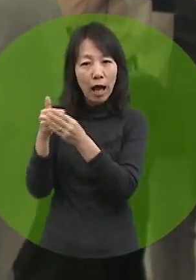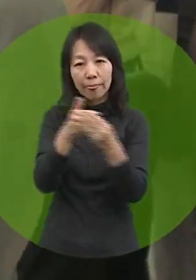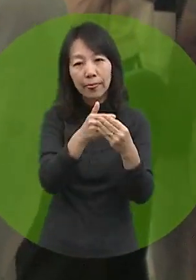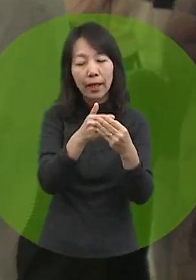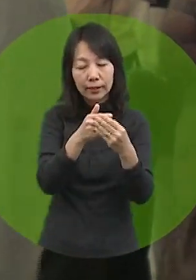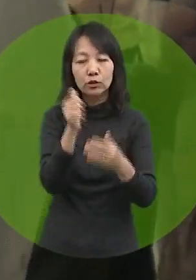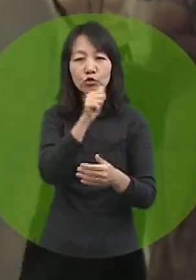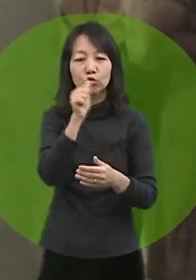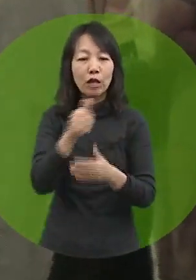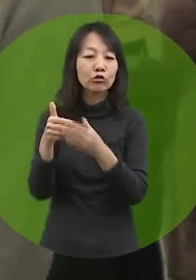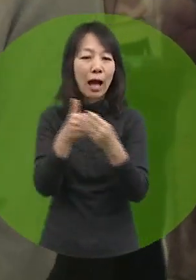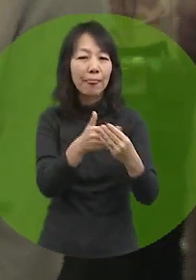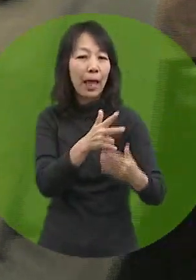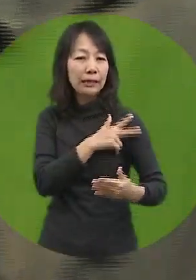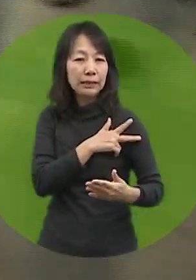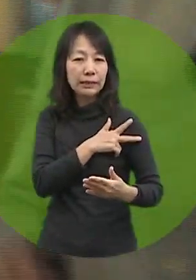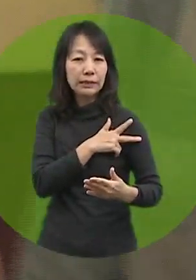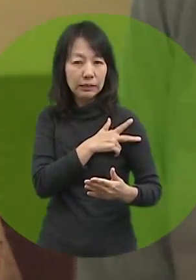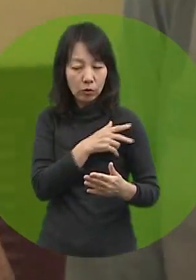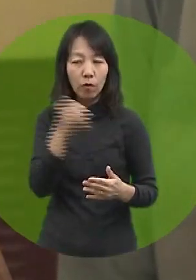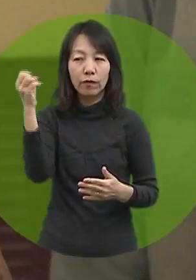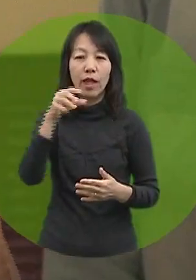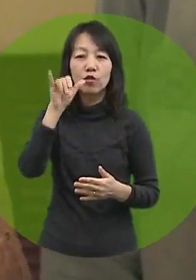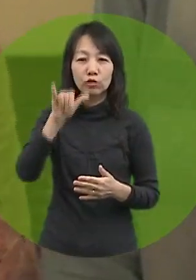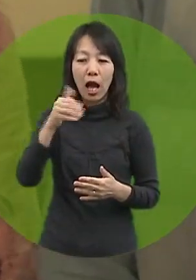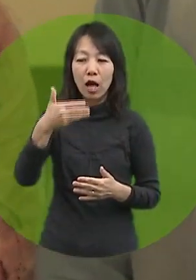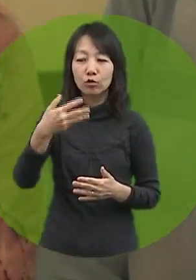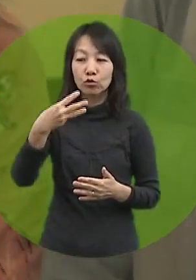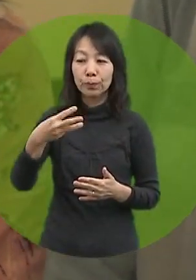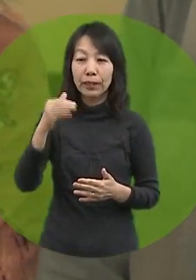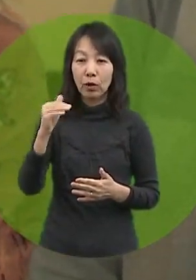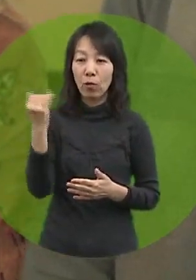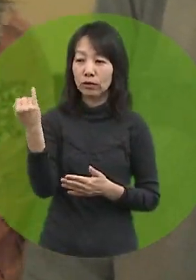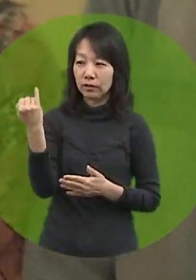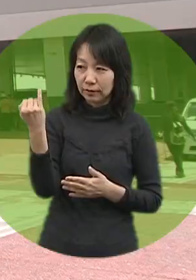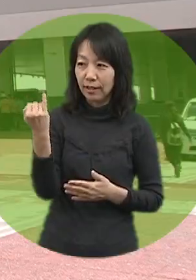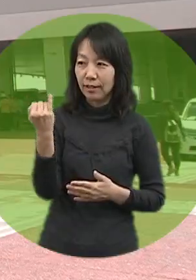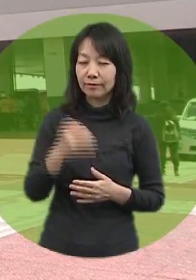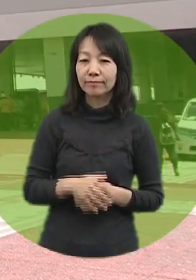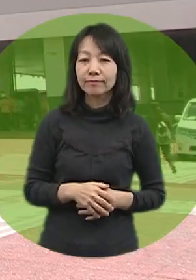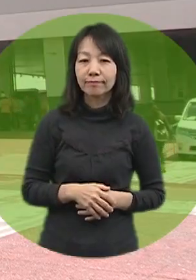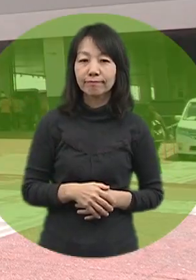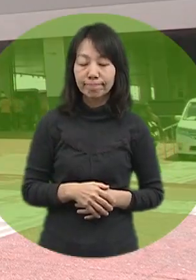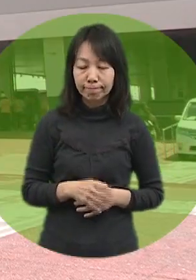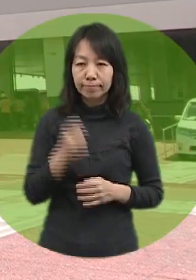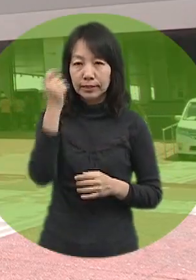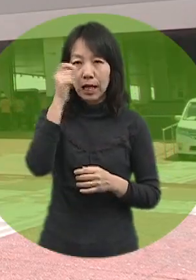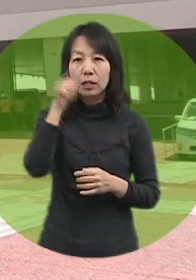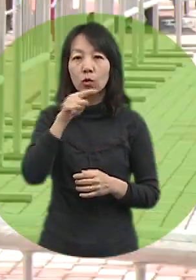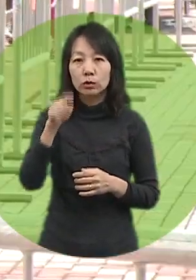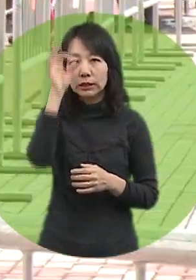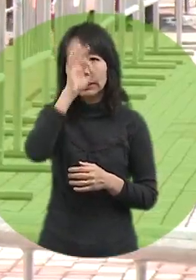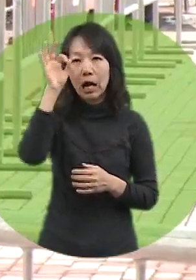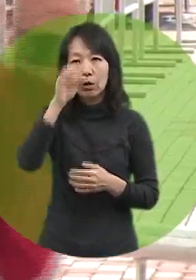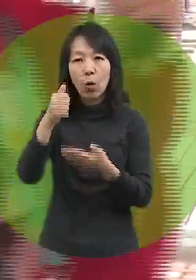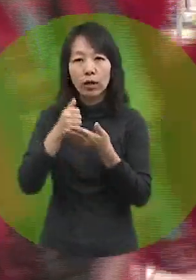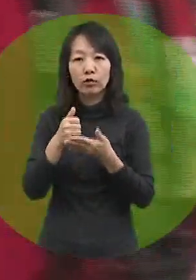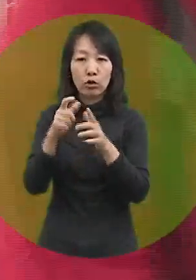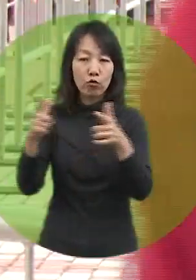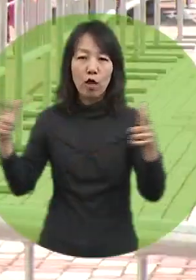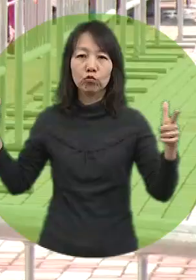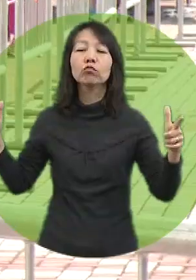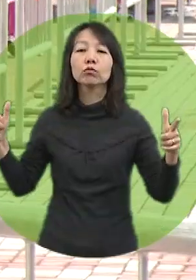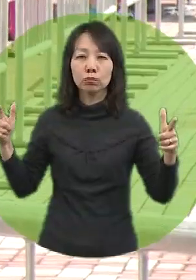通訳案内士の照屋久美子さんです。 ああ、よかった。 外国人観光客の増加に伴